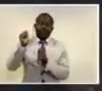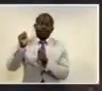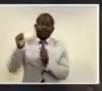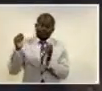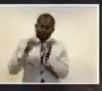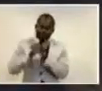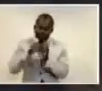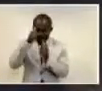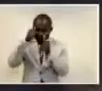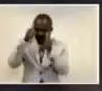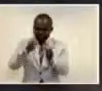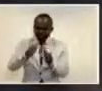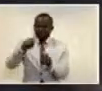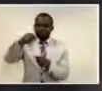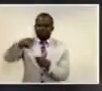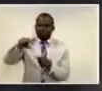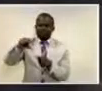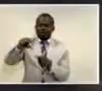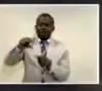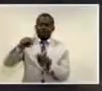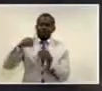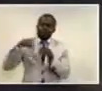wakurikije ubuziranenge icyo gihe